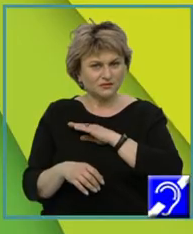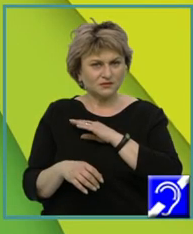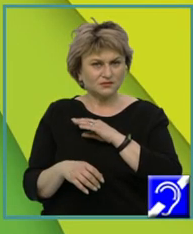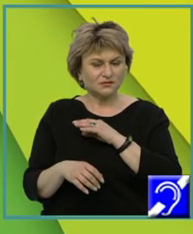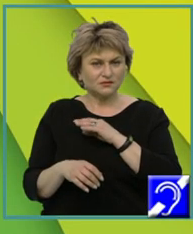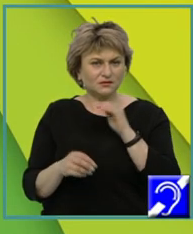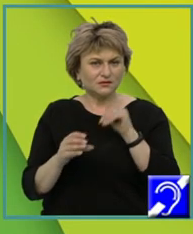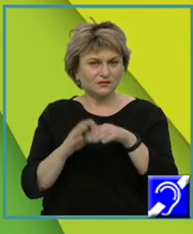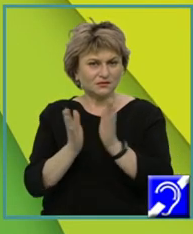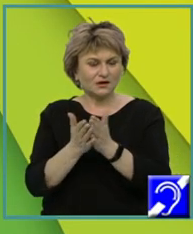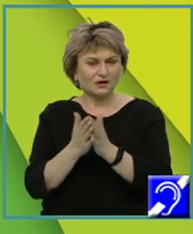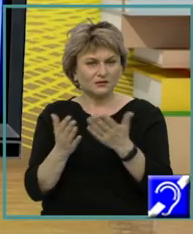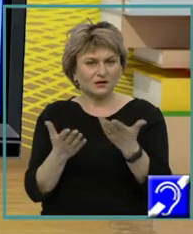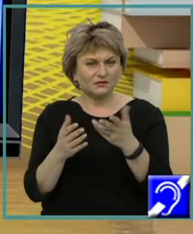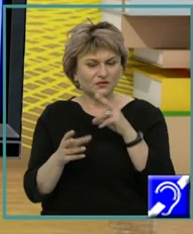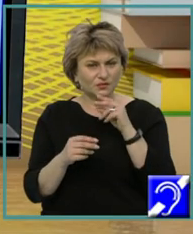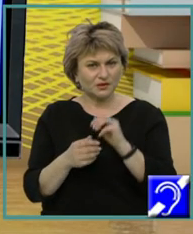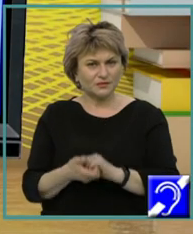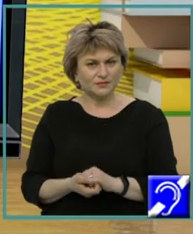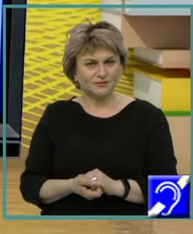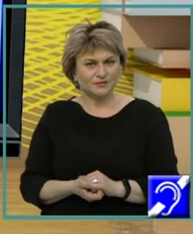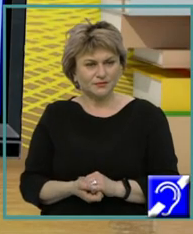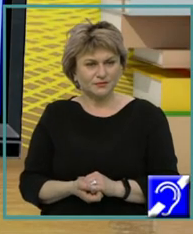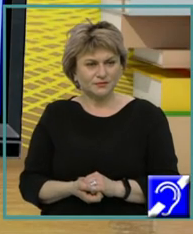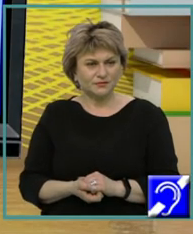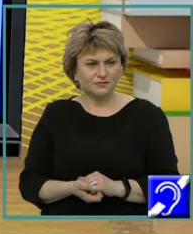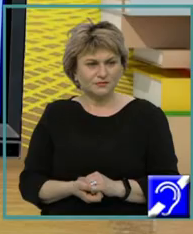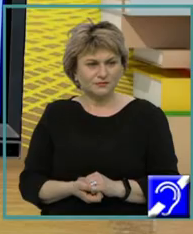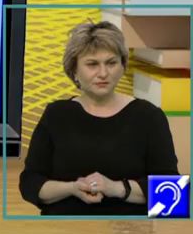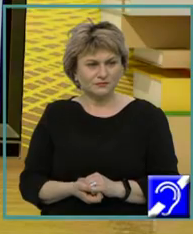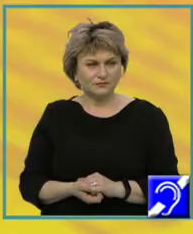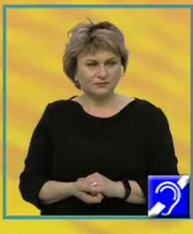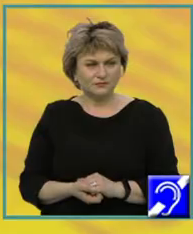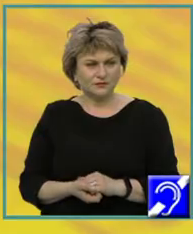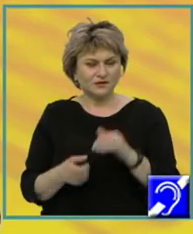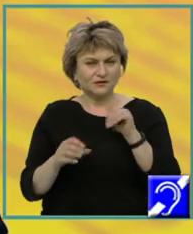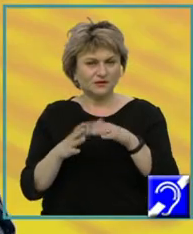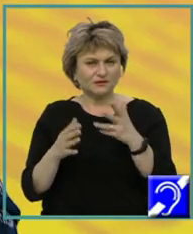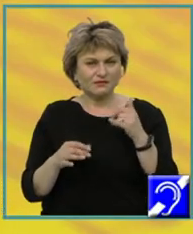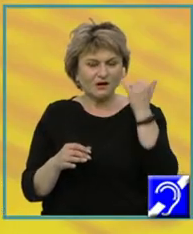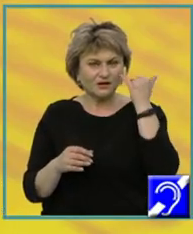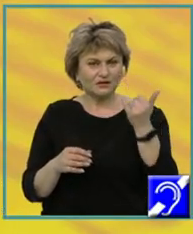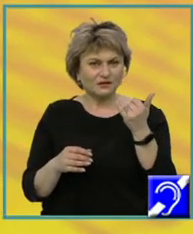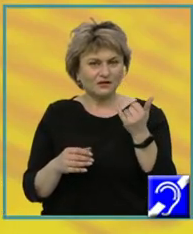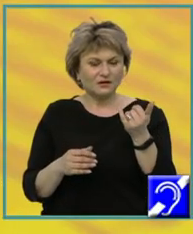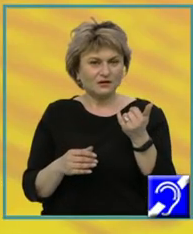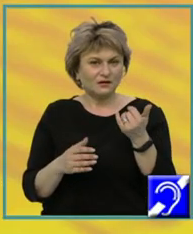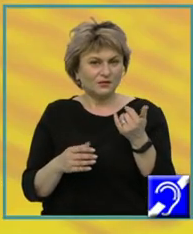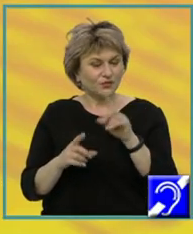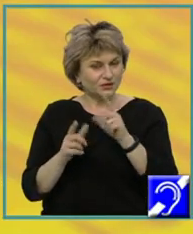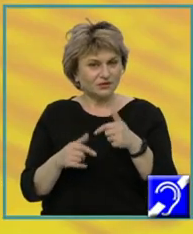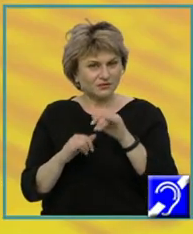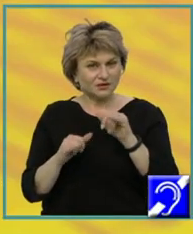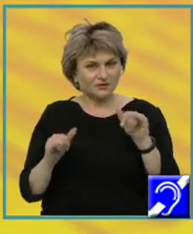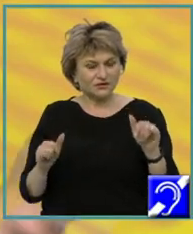romanul de care vorbim în câteva dintre ideile pe care le putem